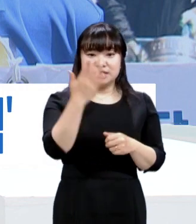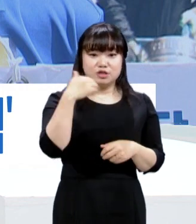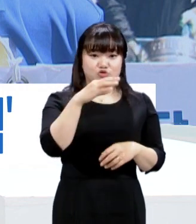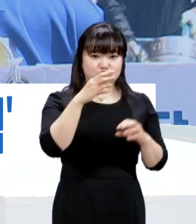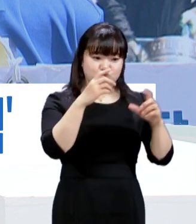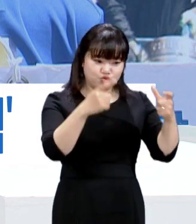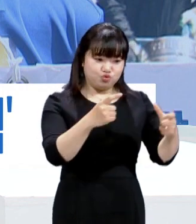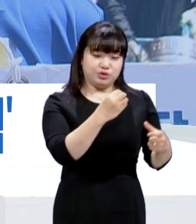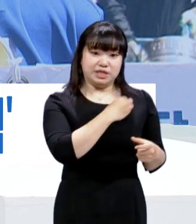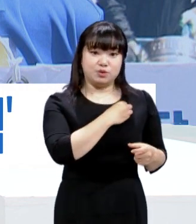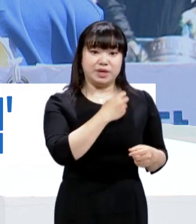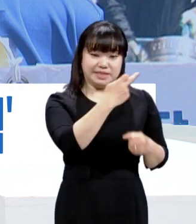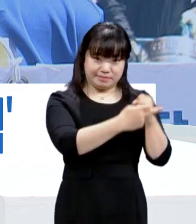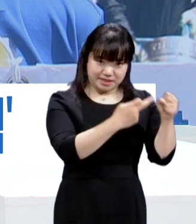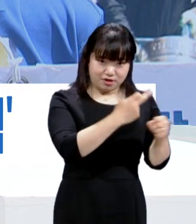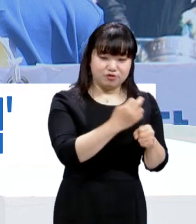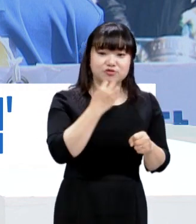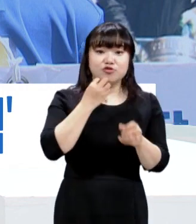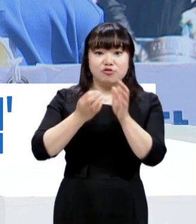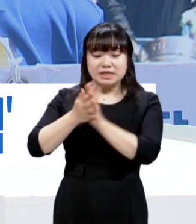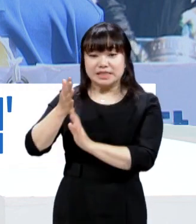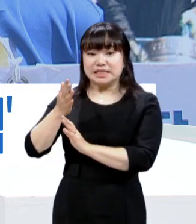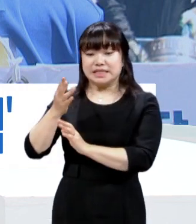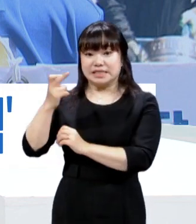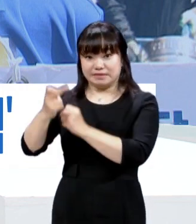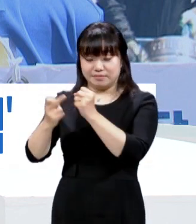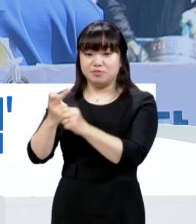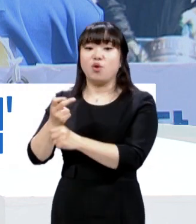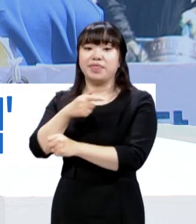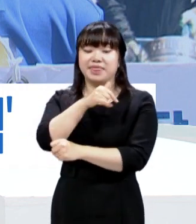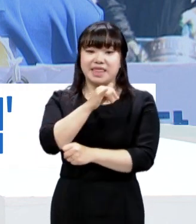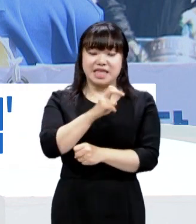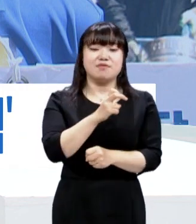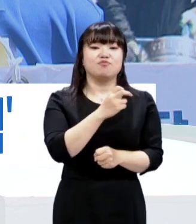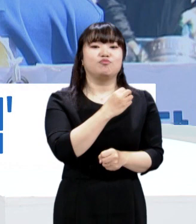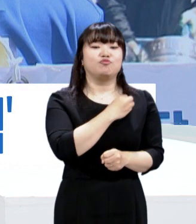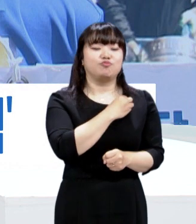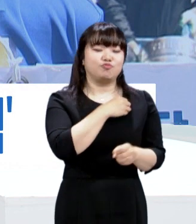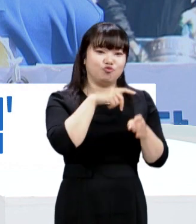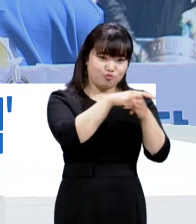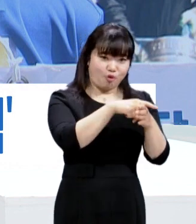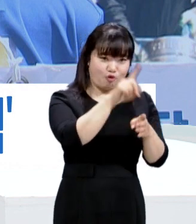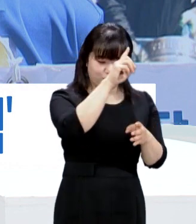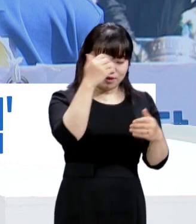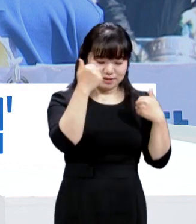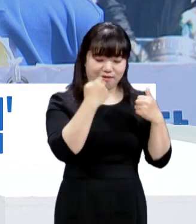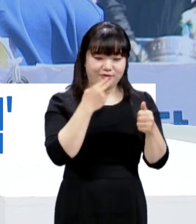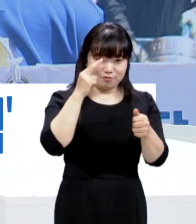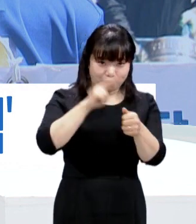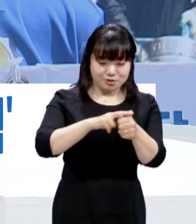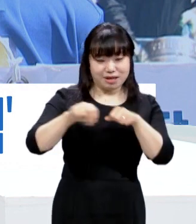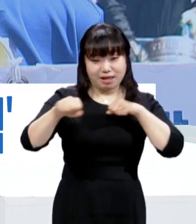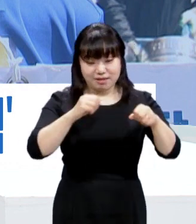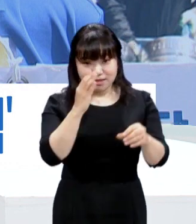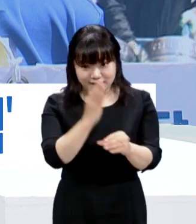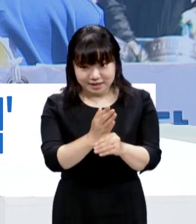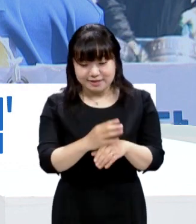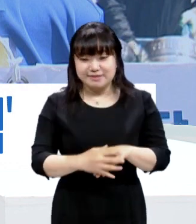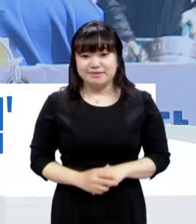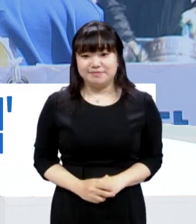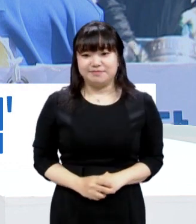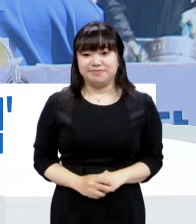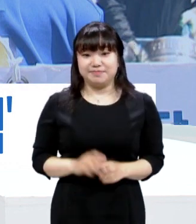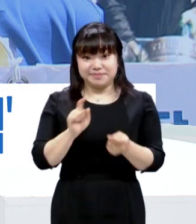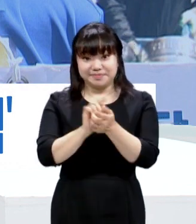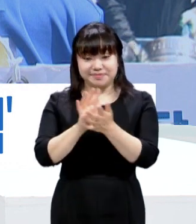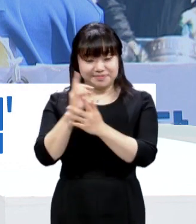12년 서울시의원 12년을 거친 김용석 후보가 구청장 에도 저래 지역 민심 잡기 선거운동을 펼치고 있습니다